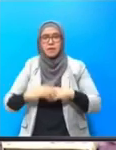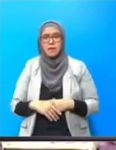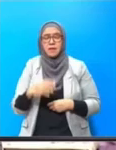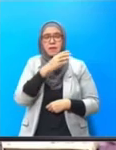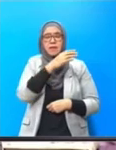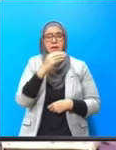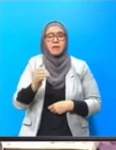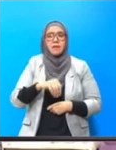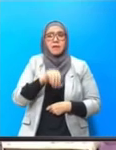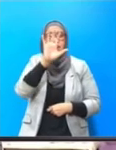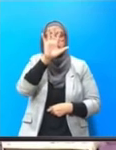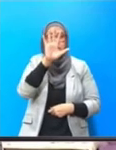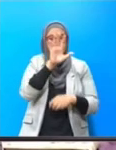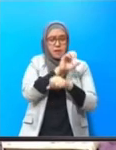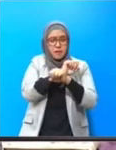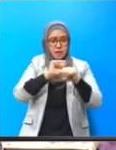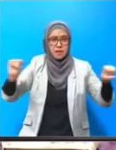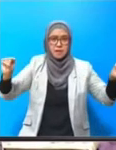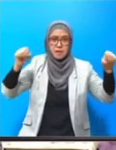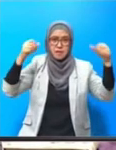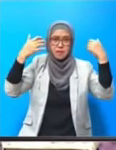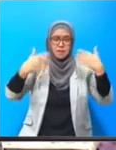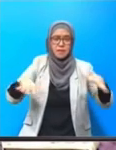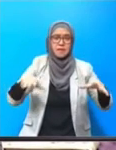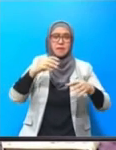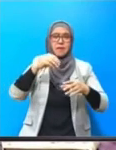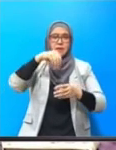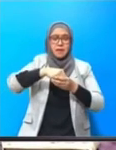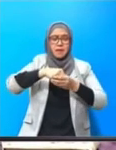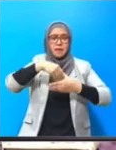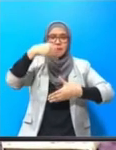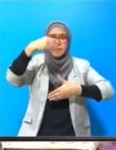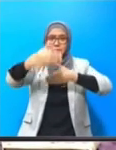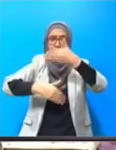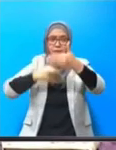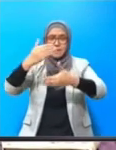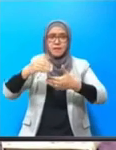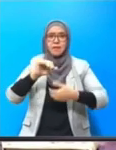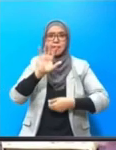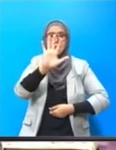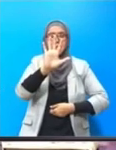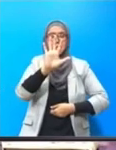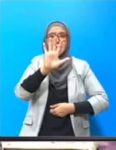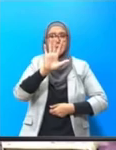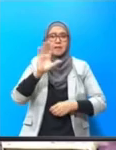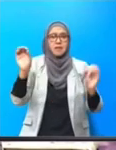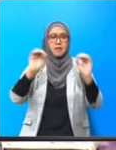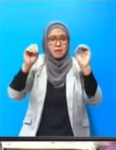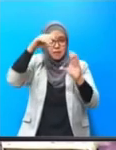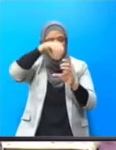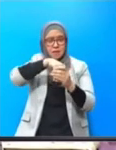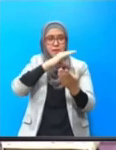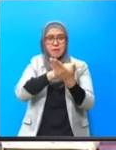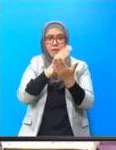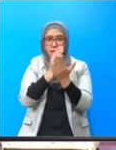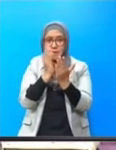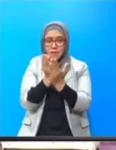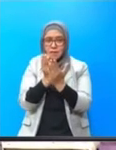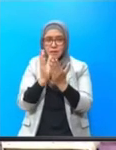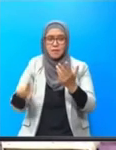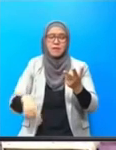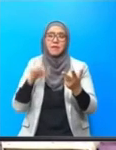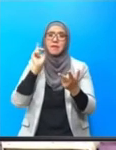di mana 5 telah pun siap dalam pembinaan, 5 tiada dalam perolehan, 1 dalam